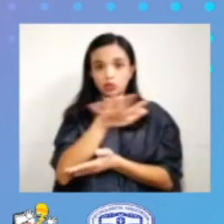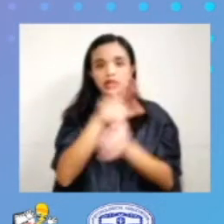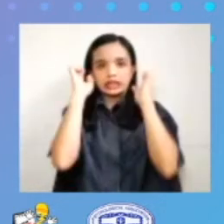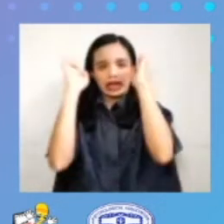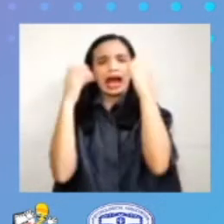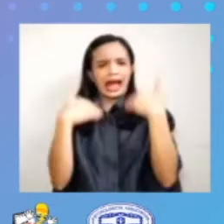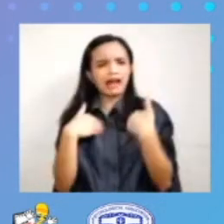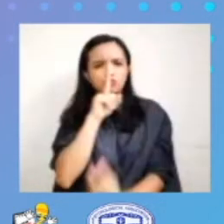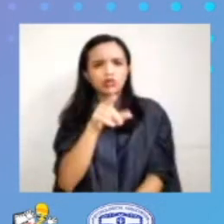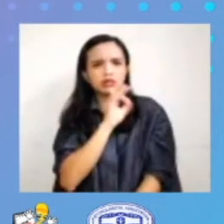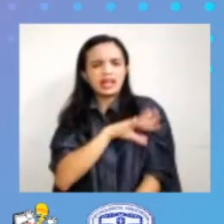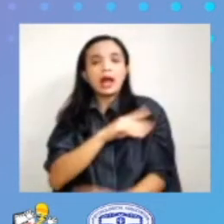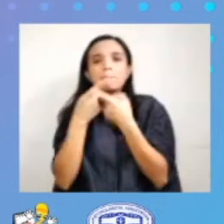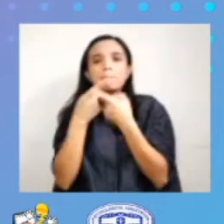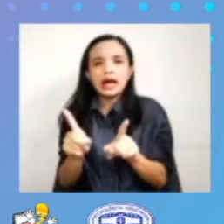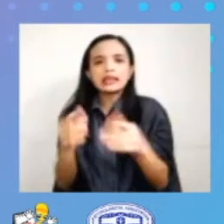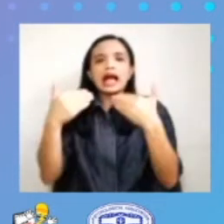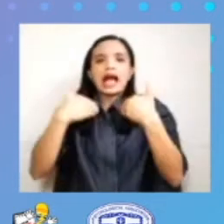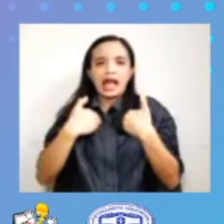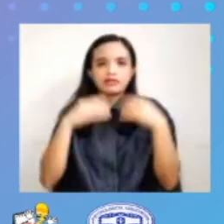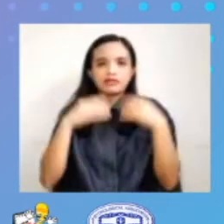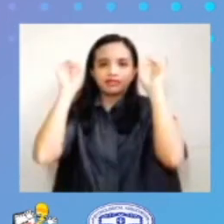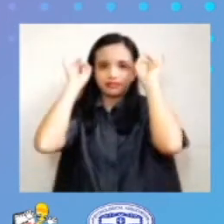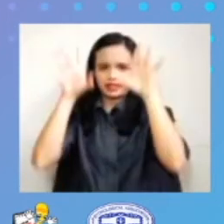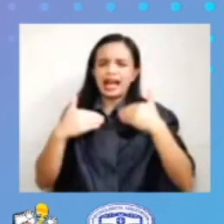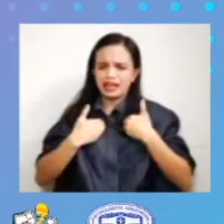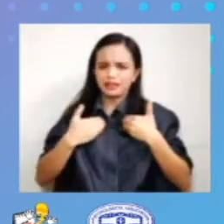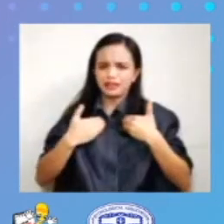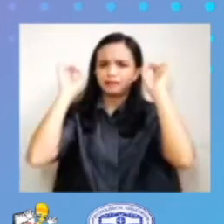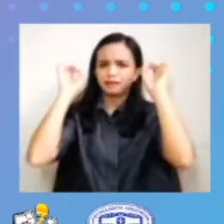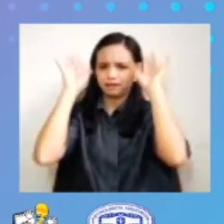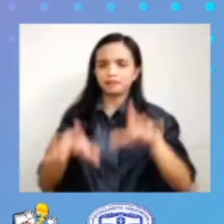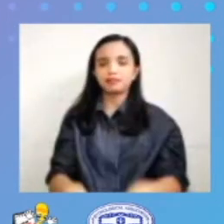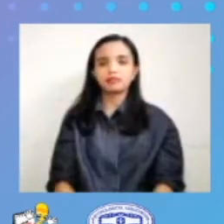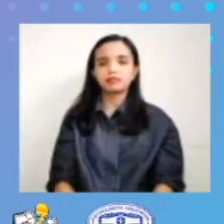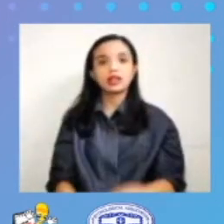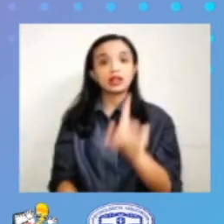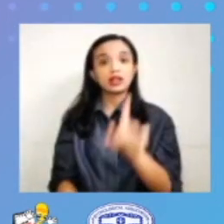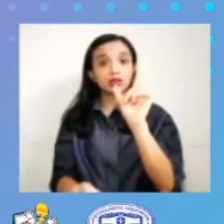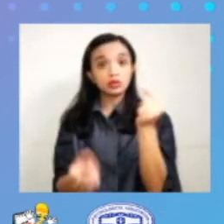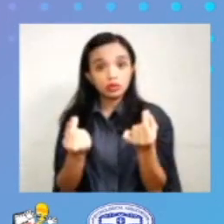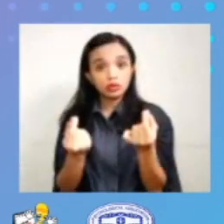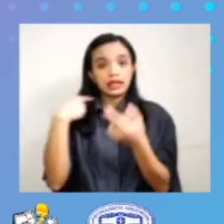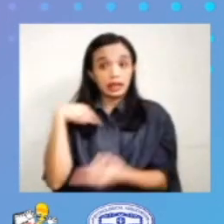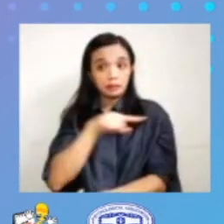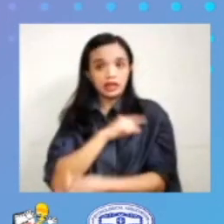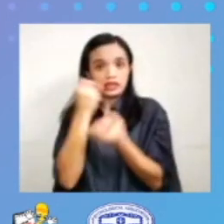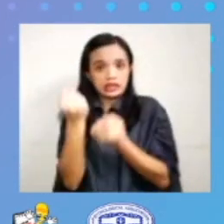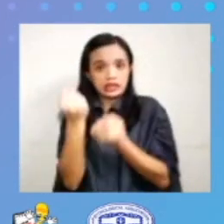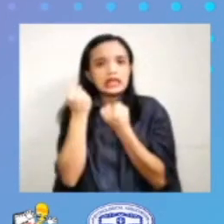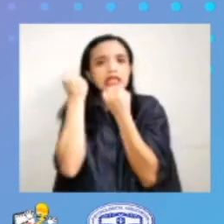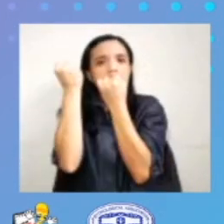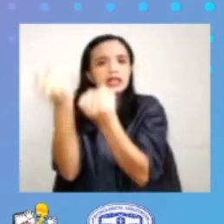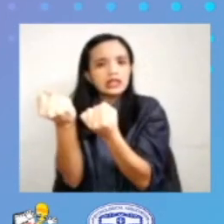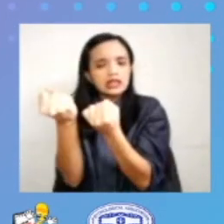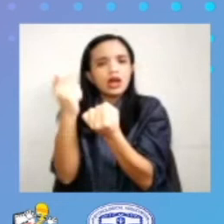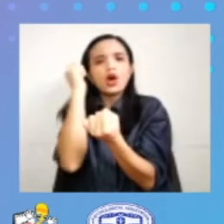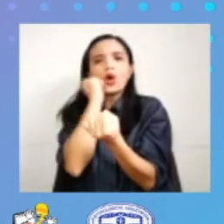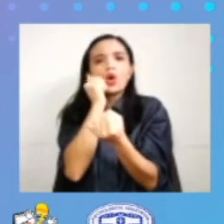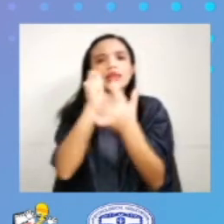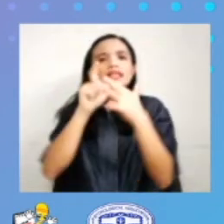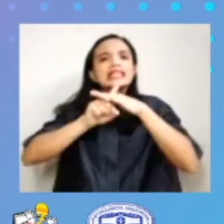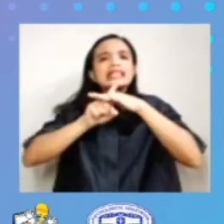Well, it's actually, I can definitely say that there are no bad exercises. There are no bad exercises, but it really depends